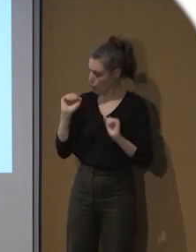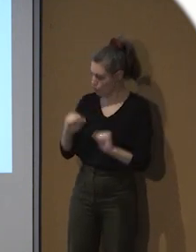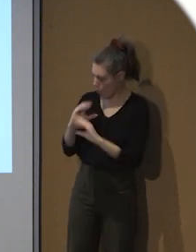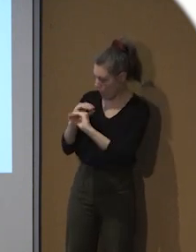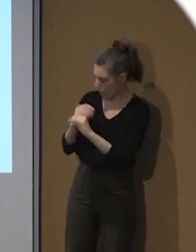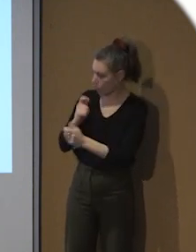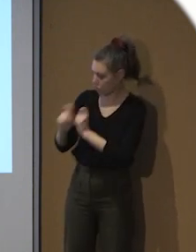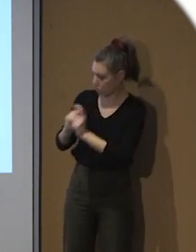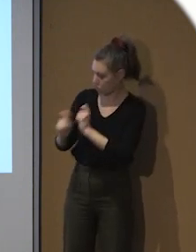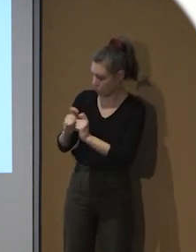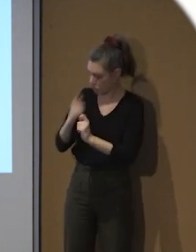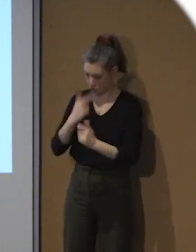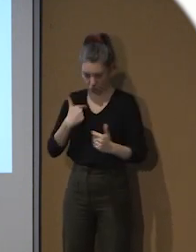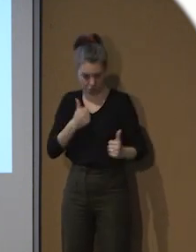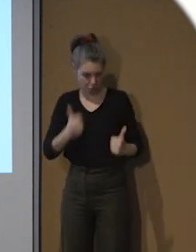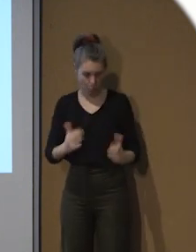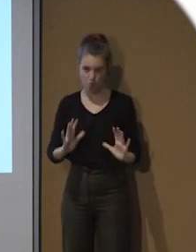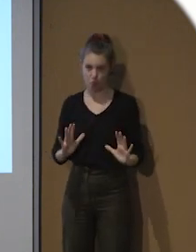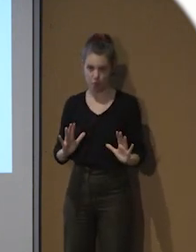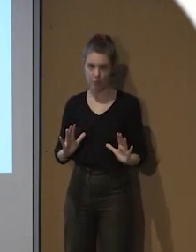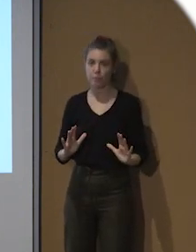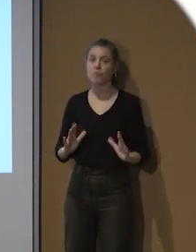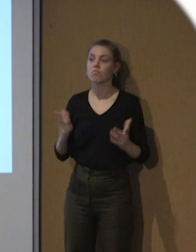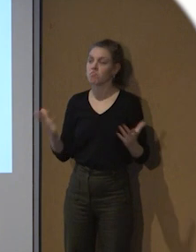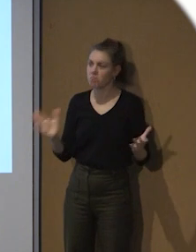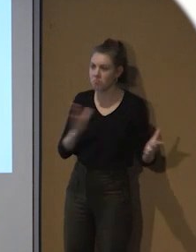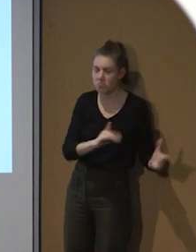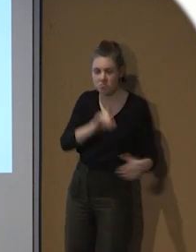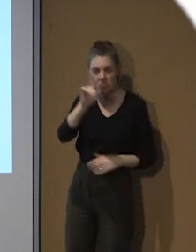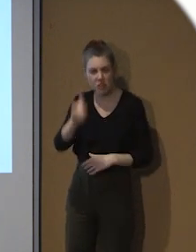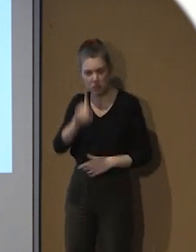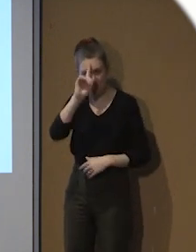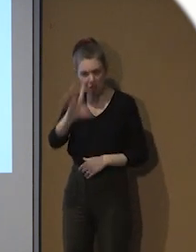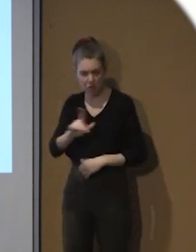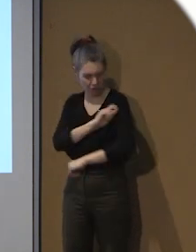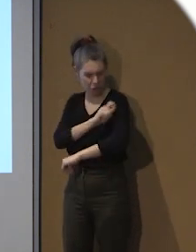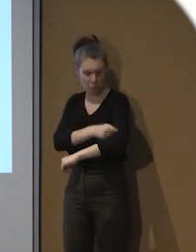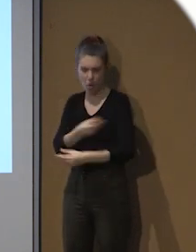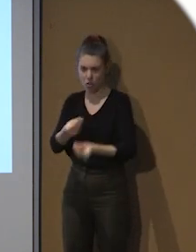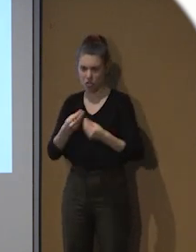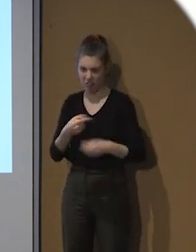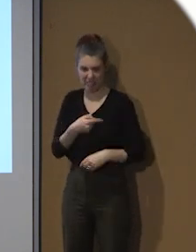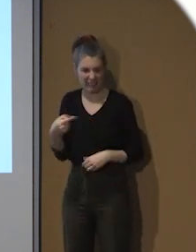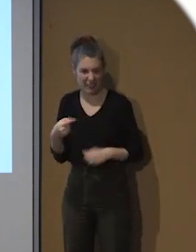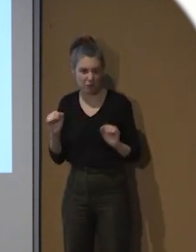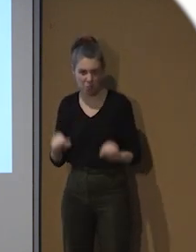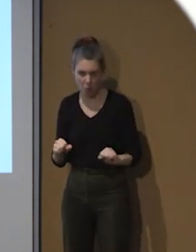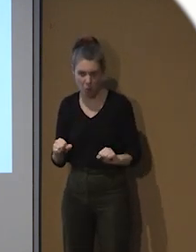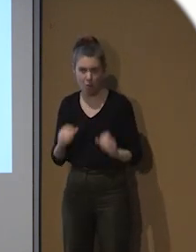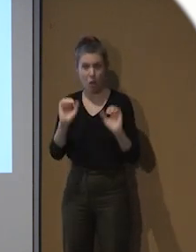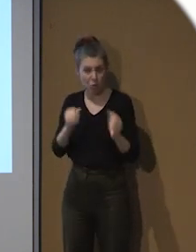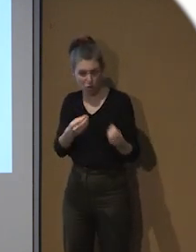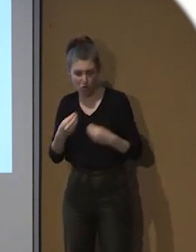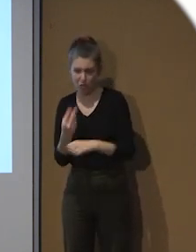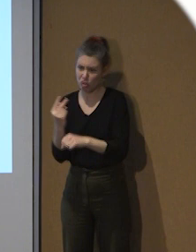Et les effets indésirables de l'activité physique. Le sport est-il dangereux pour le cœur, les